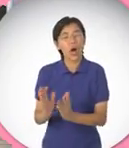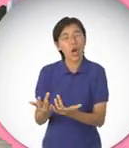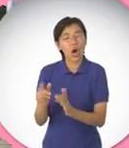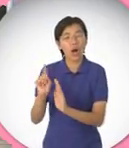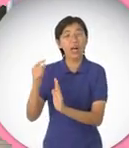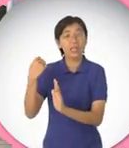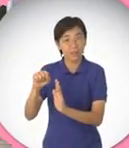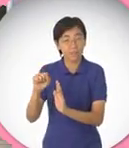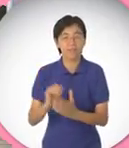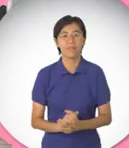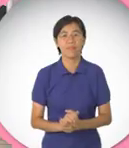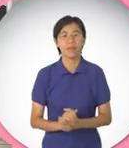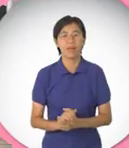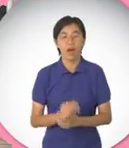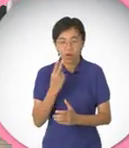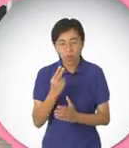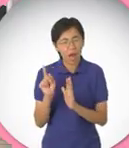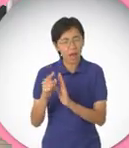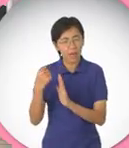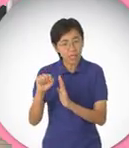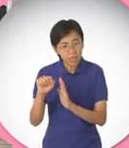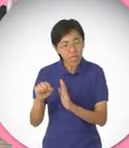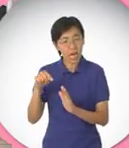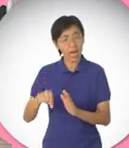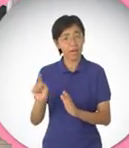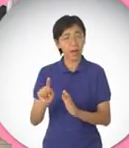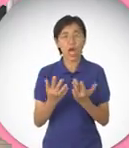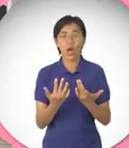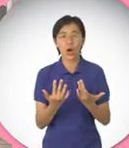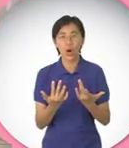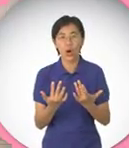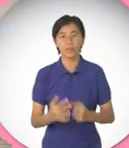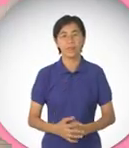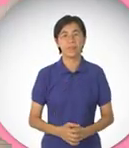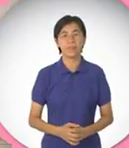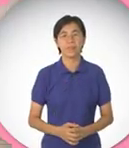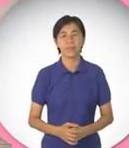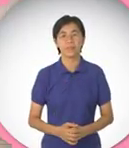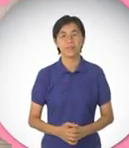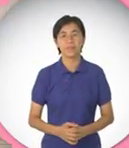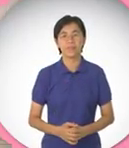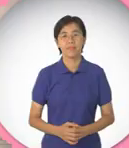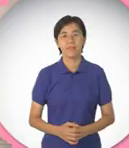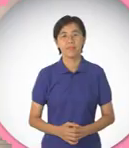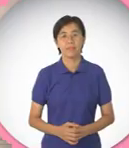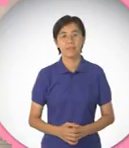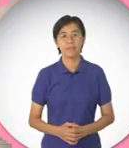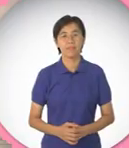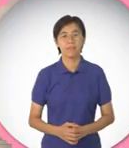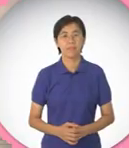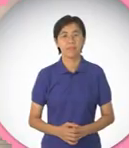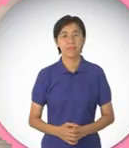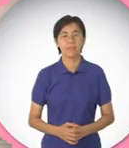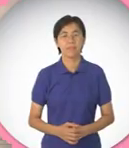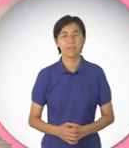นะครับว่ามีความเปลี่ยนแปลงอะไรกับแป้งที่พักไว้บ้างสักครู่นึงครับ ทั้งกินก็ได้ทั้งขาย